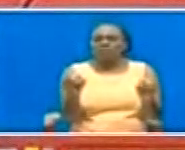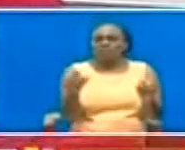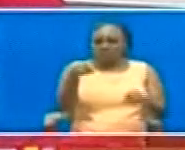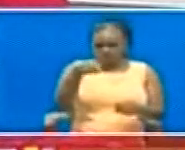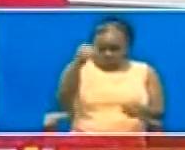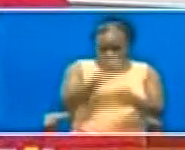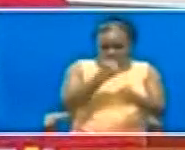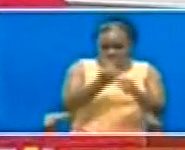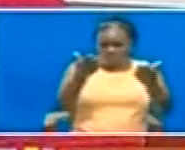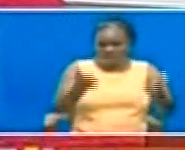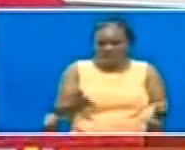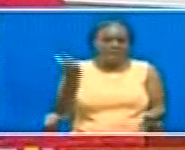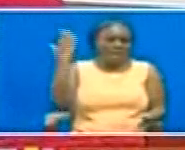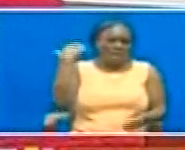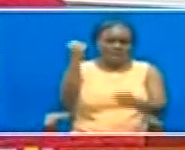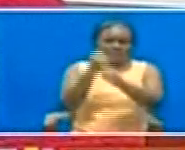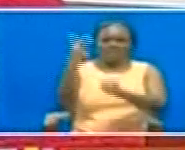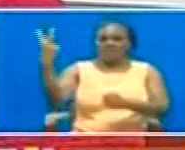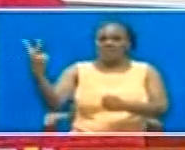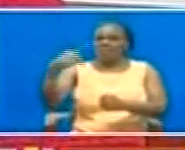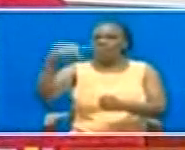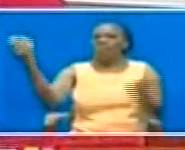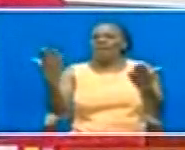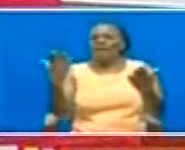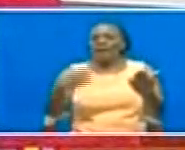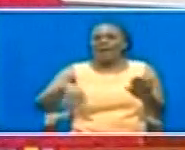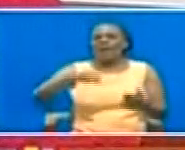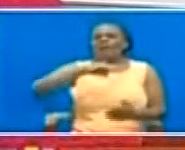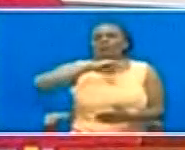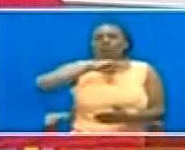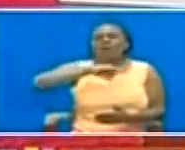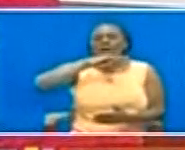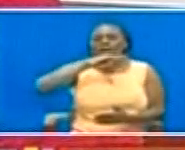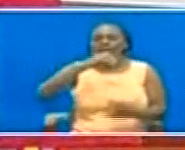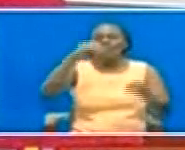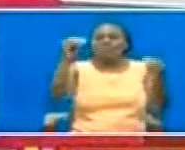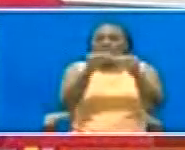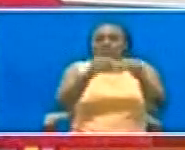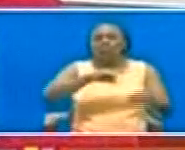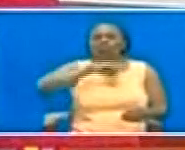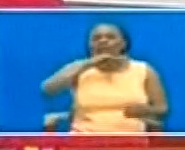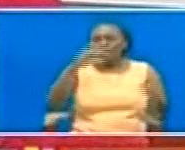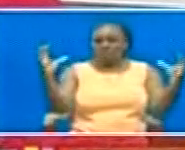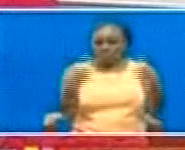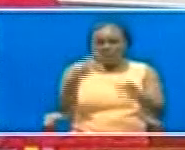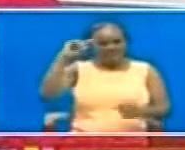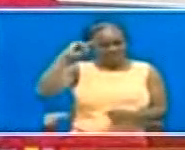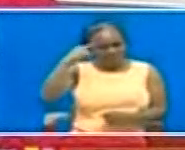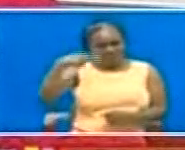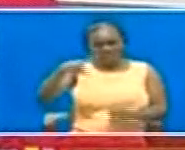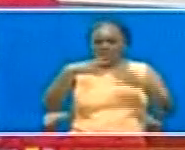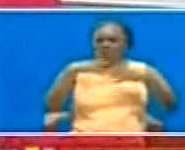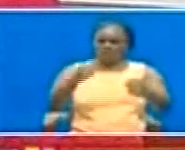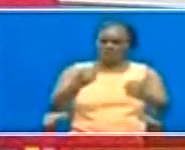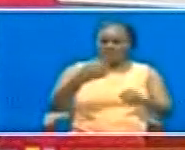ndizo tunafanya. Last December tuliwapeleka ya Kampala na walichezana timu za Uganda. So I think ndio walikuwa very